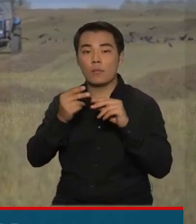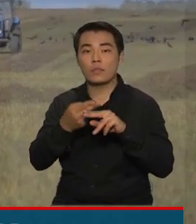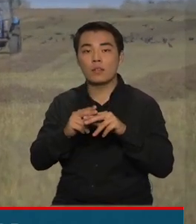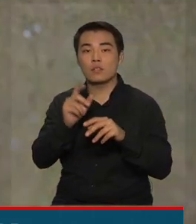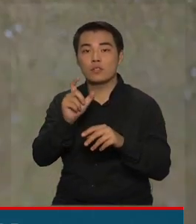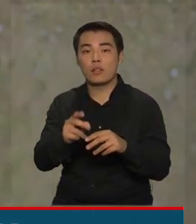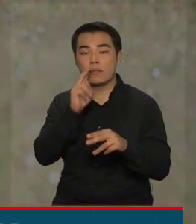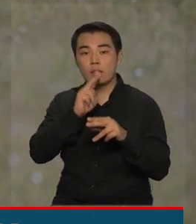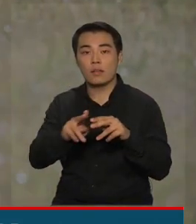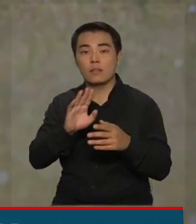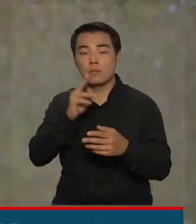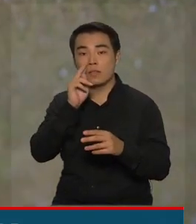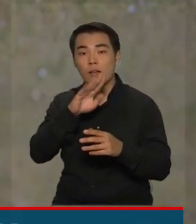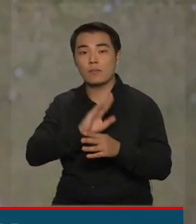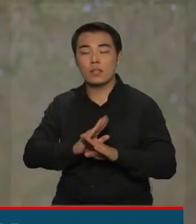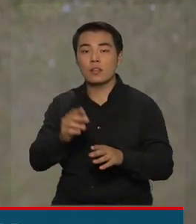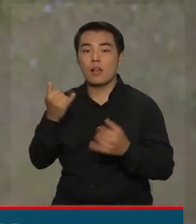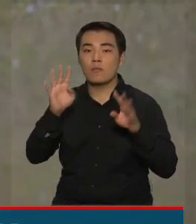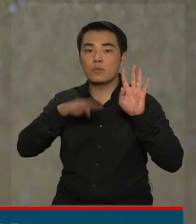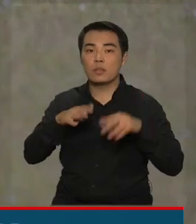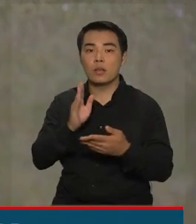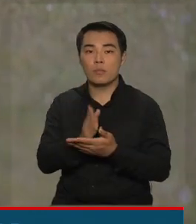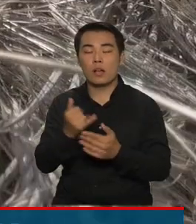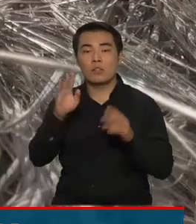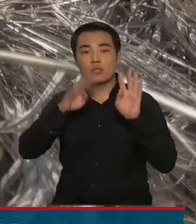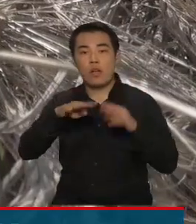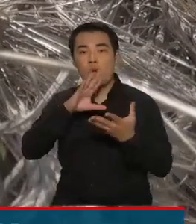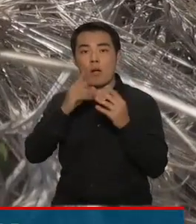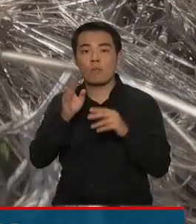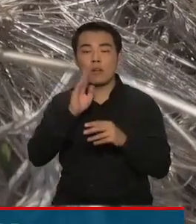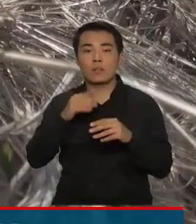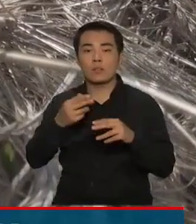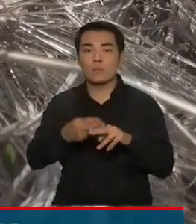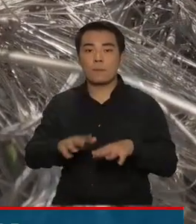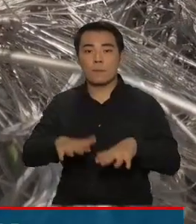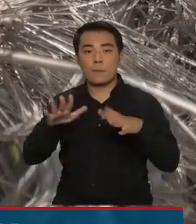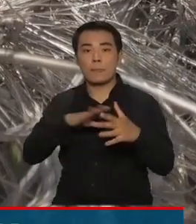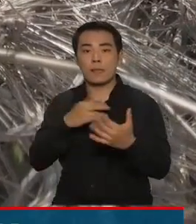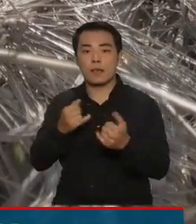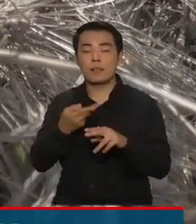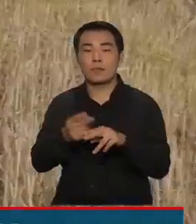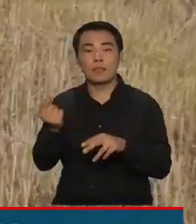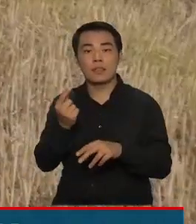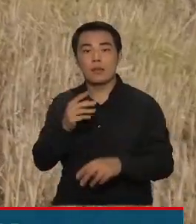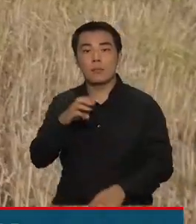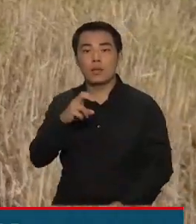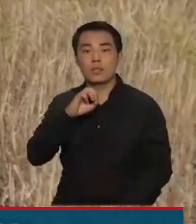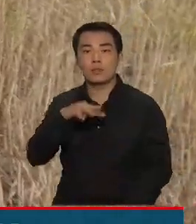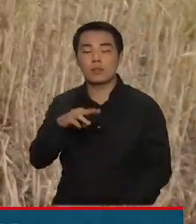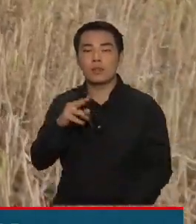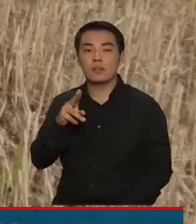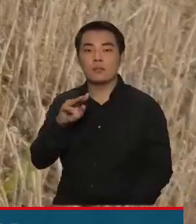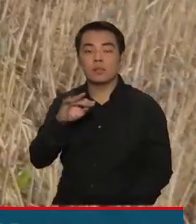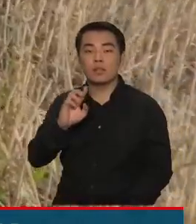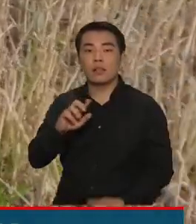емес, кінәрат жаңбырдан. Үш аптадан аса жауын себелеп, алқаптар суланған. Осы себепті диқаншы Максим биыл мақсатына жете